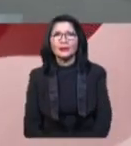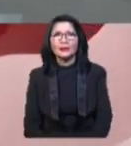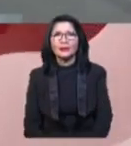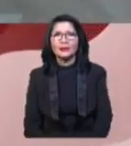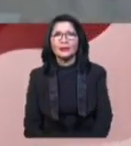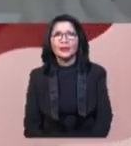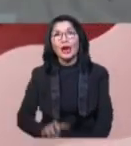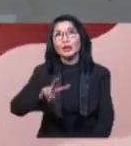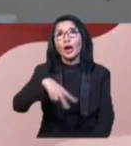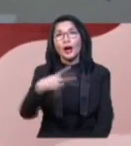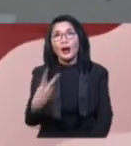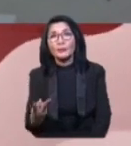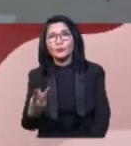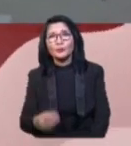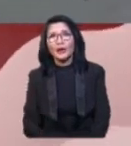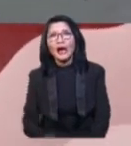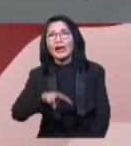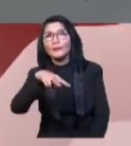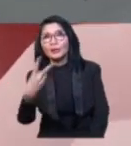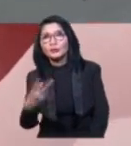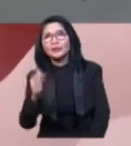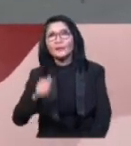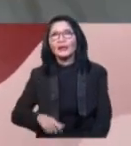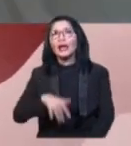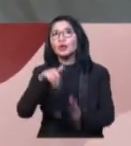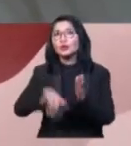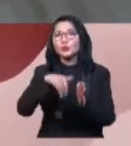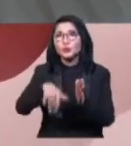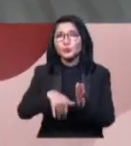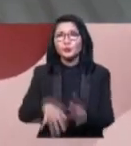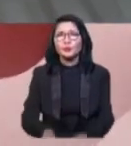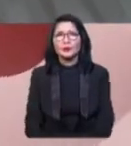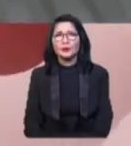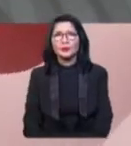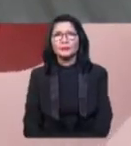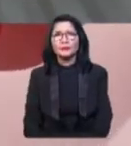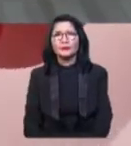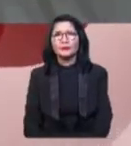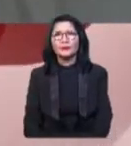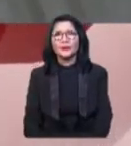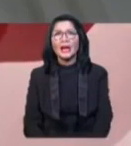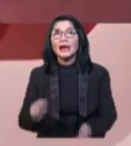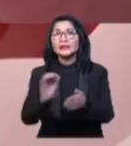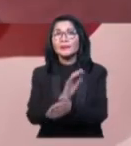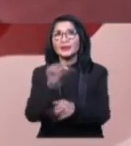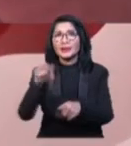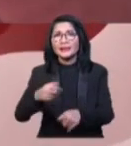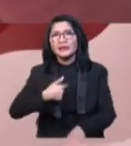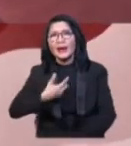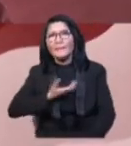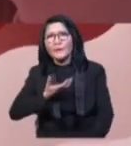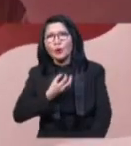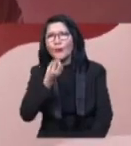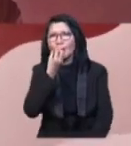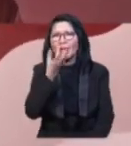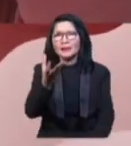beralih ke, mungkin expand ke YouTube. Nah, tapi dalam kesempatan ini aku juga ingin